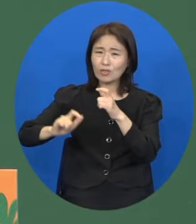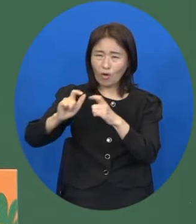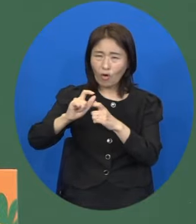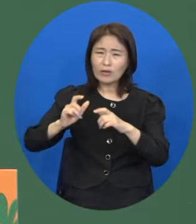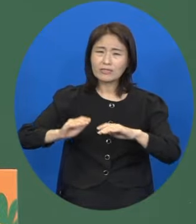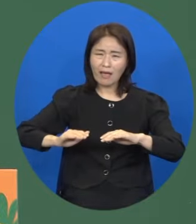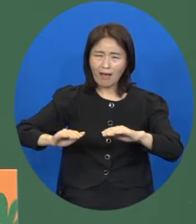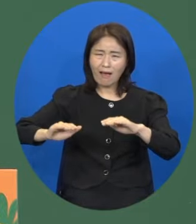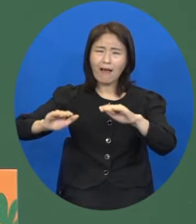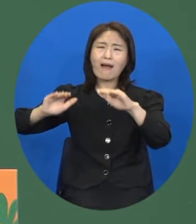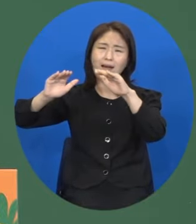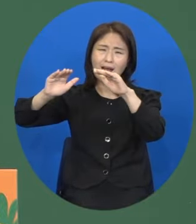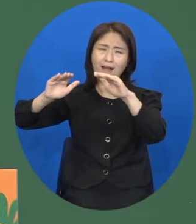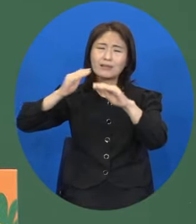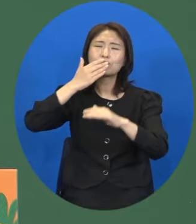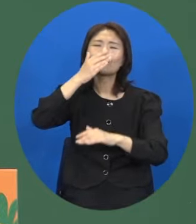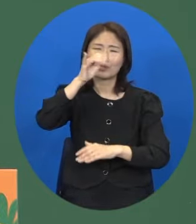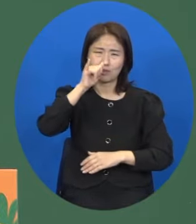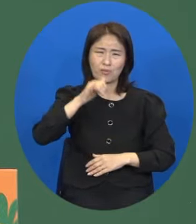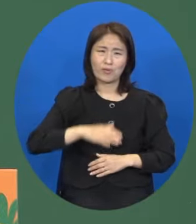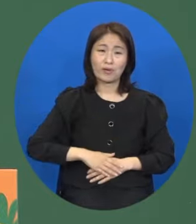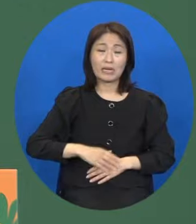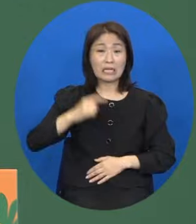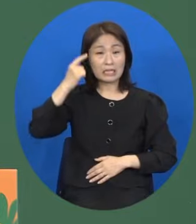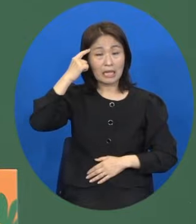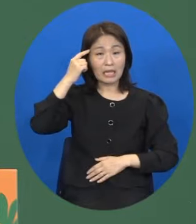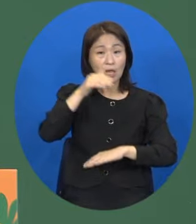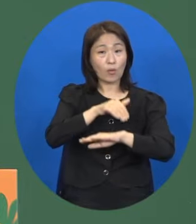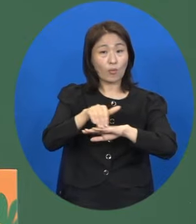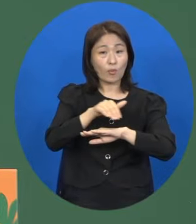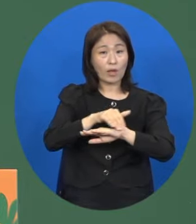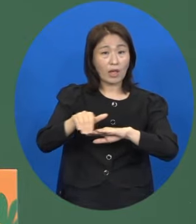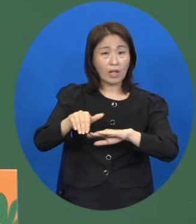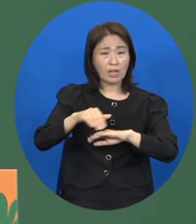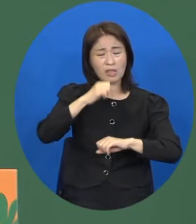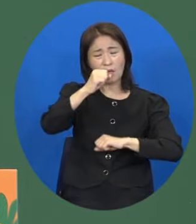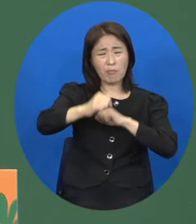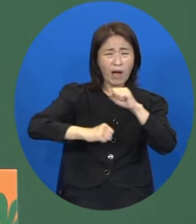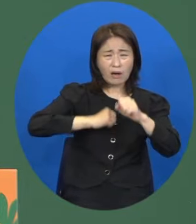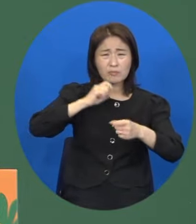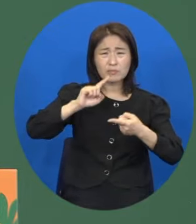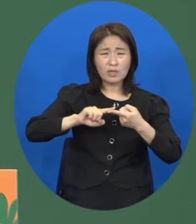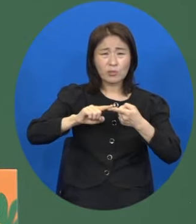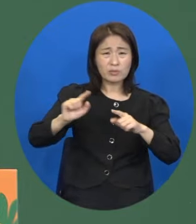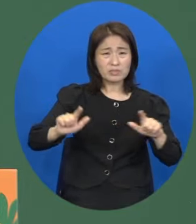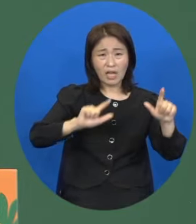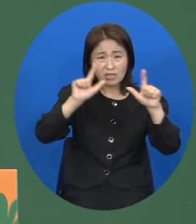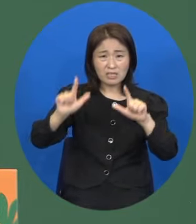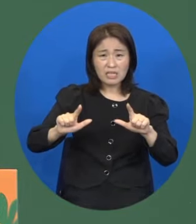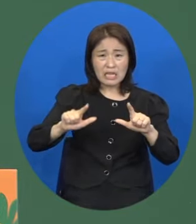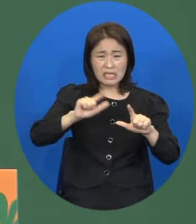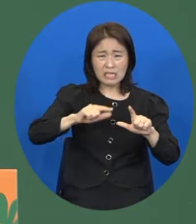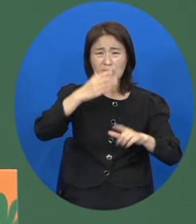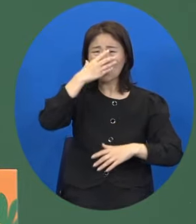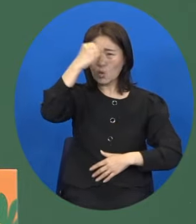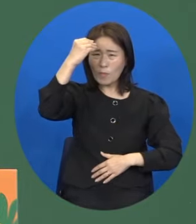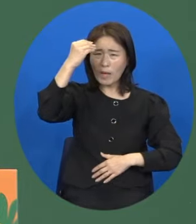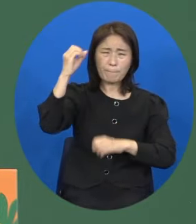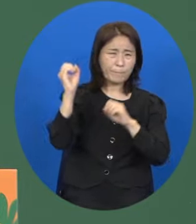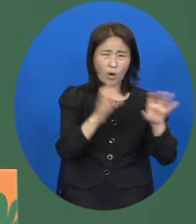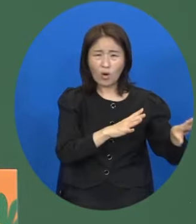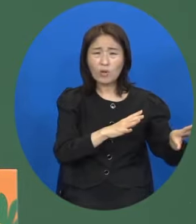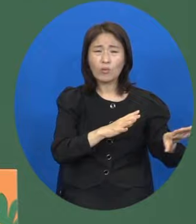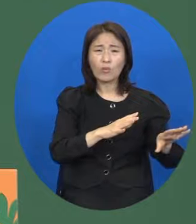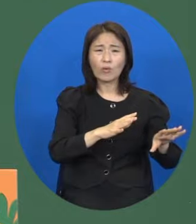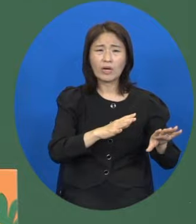수 있었습니다. 내 계획대로 살 수 있다는 교만을 깨고 모든 일에